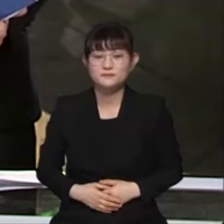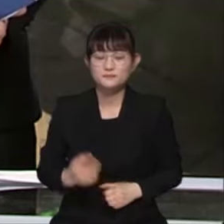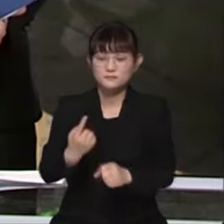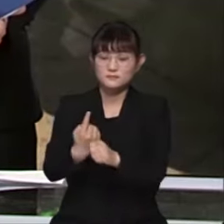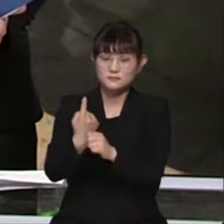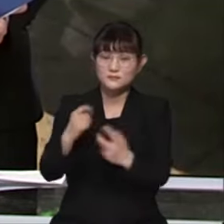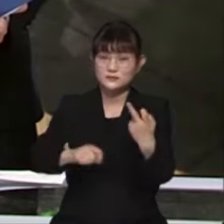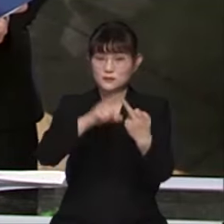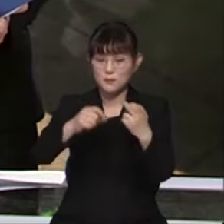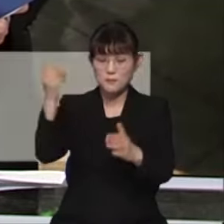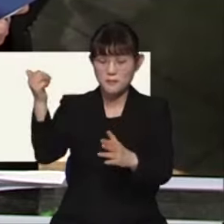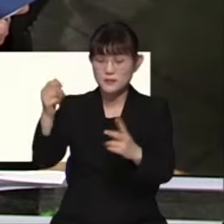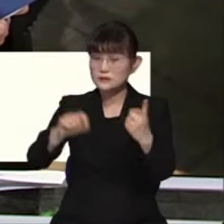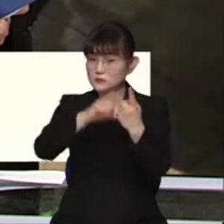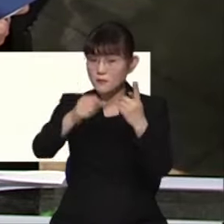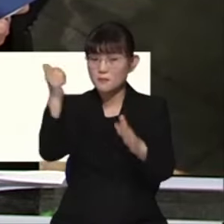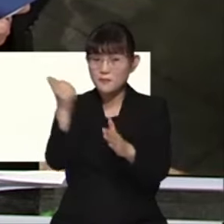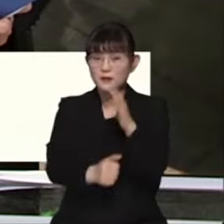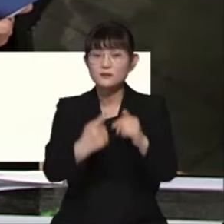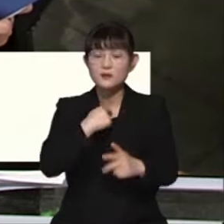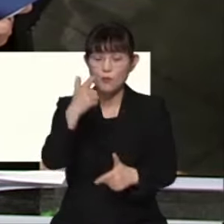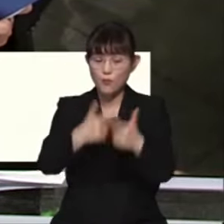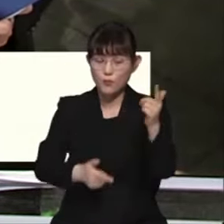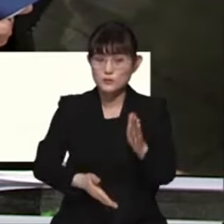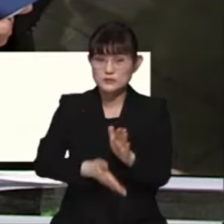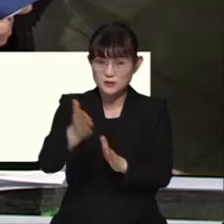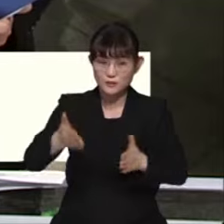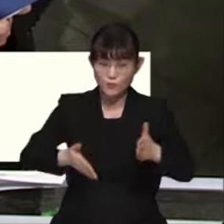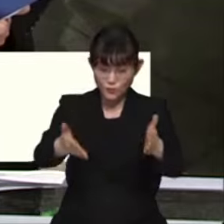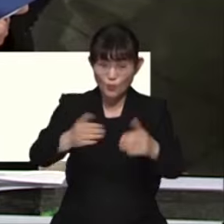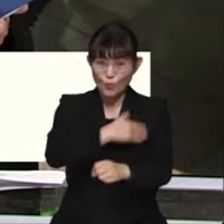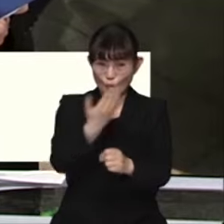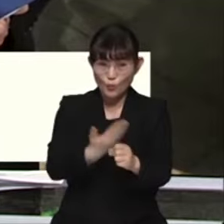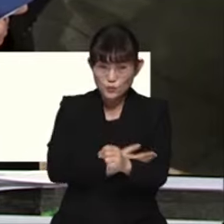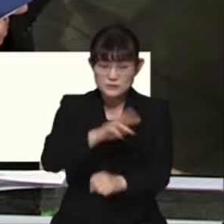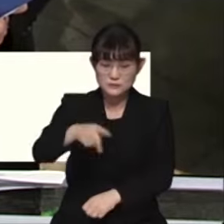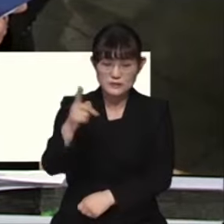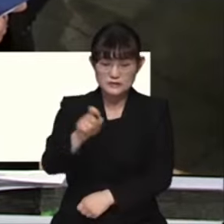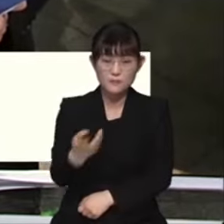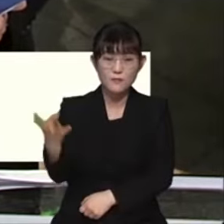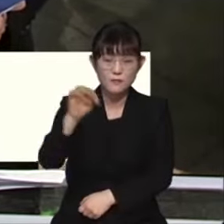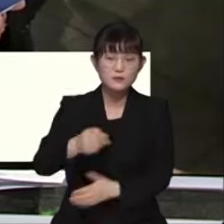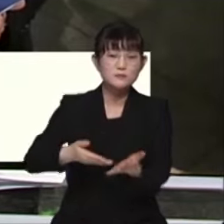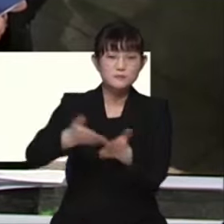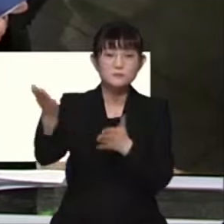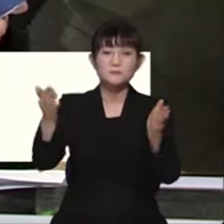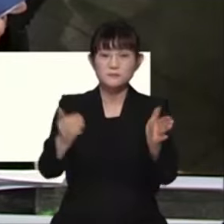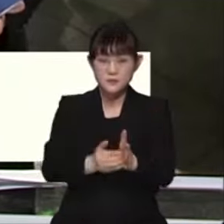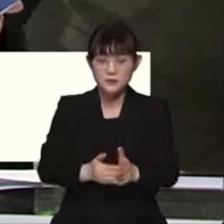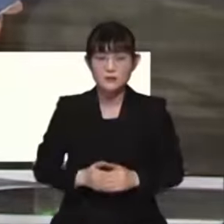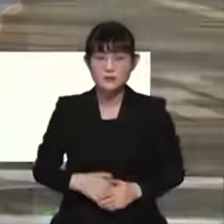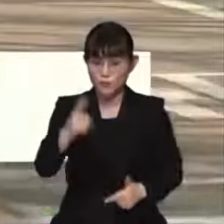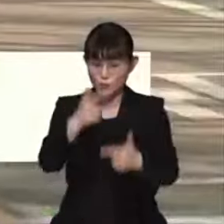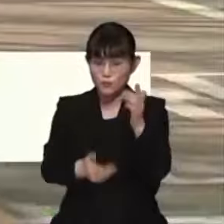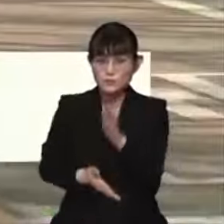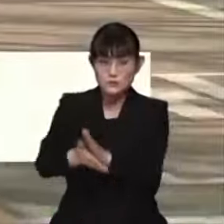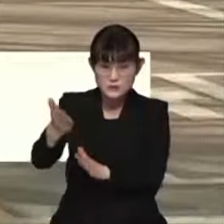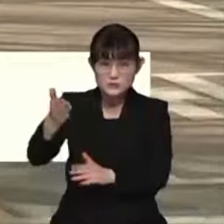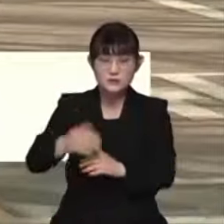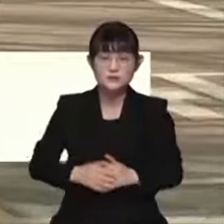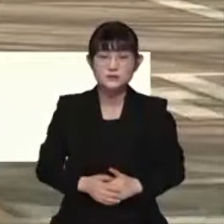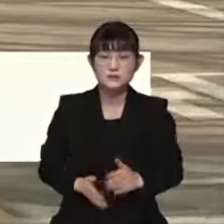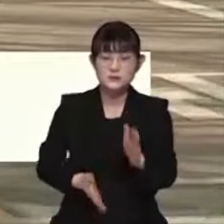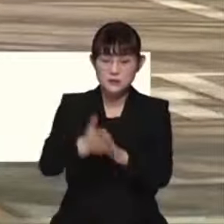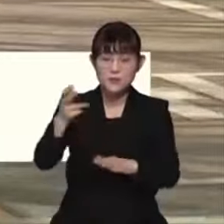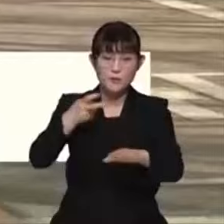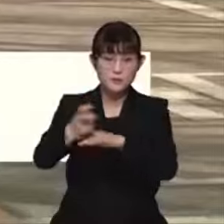지난 1월 부결됐던 목포 시내버스 노선권 210억 원 인수안이 의회 상임위를 통과했습니다. 목포시는